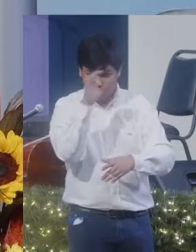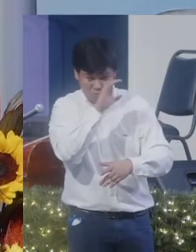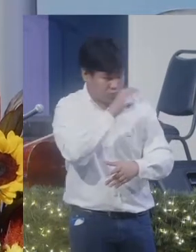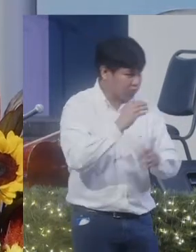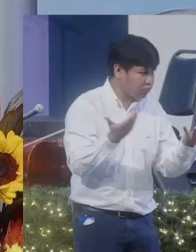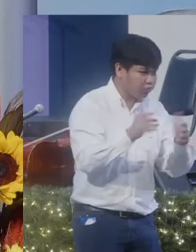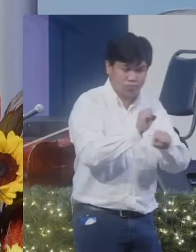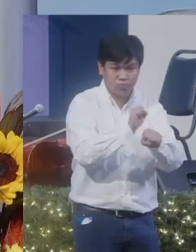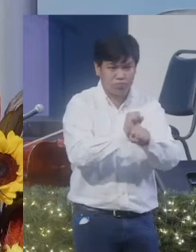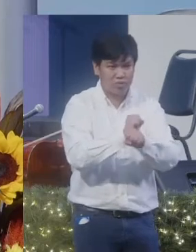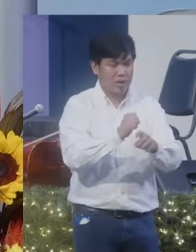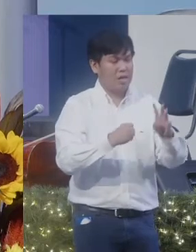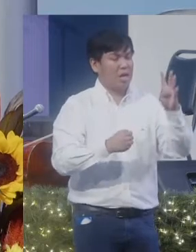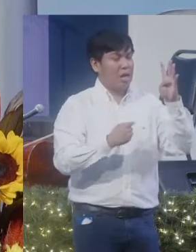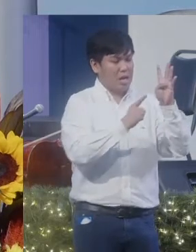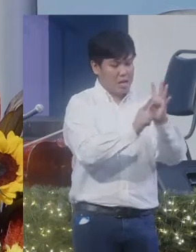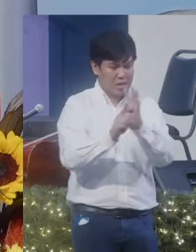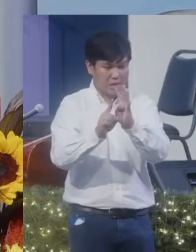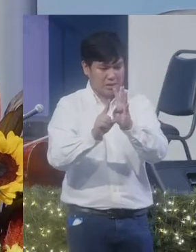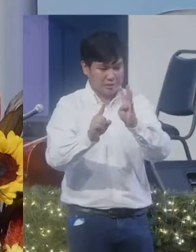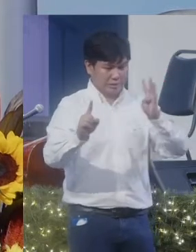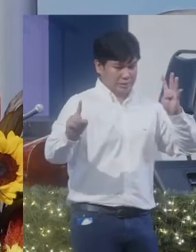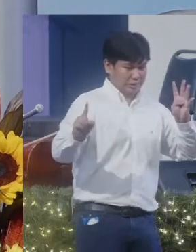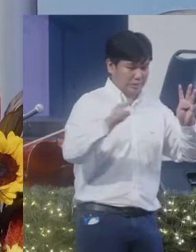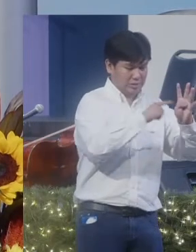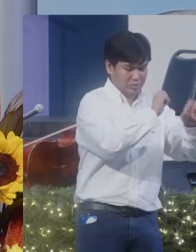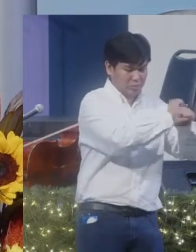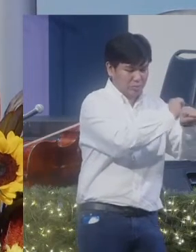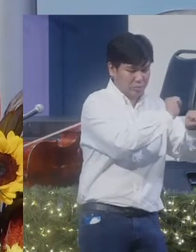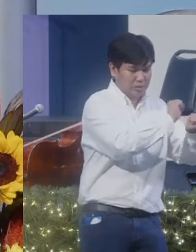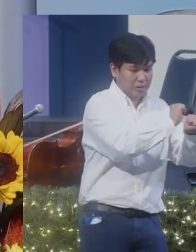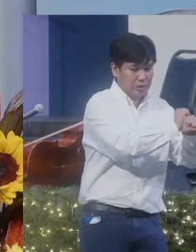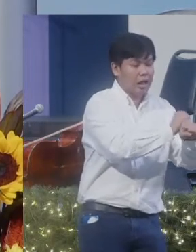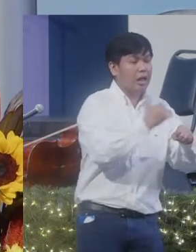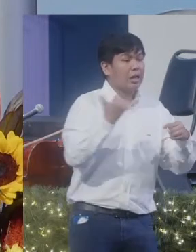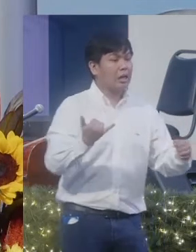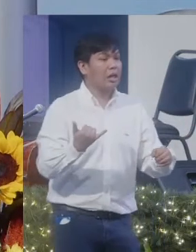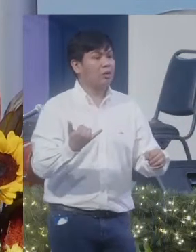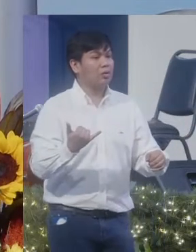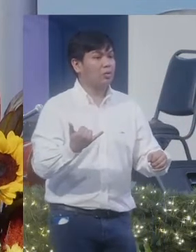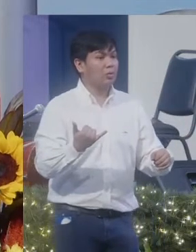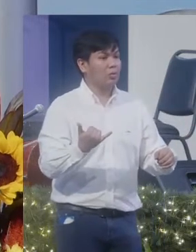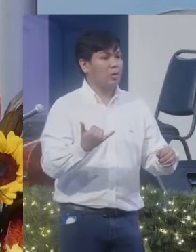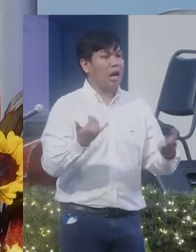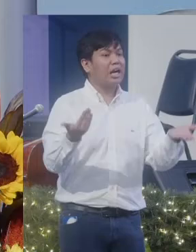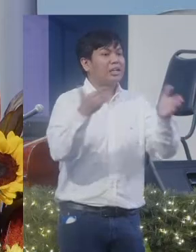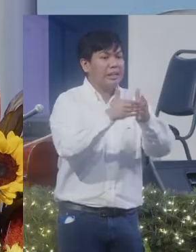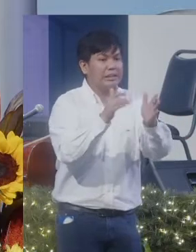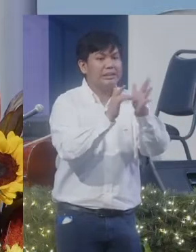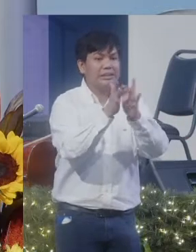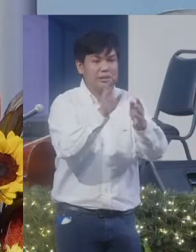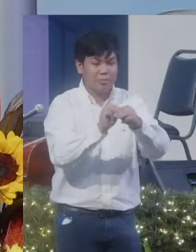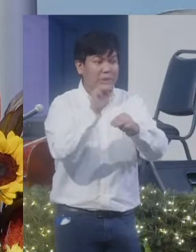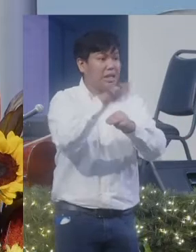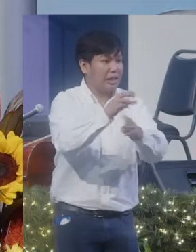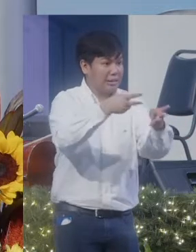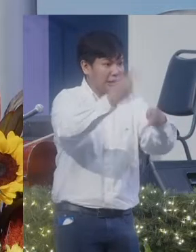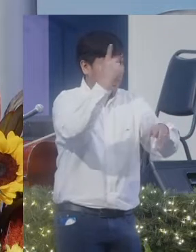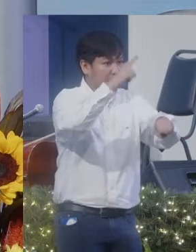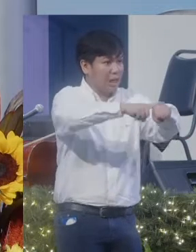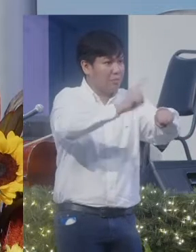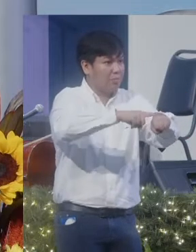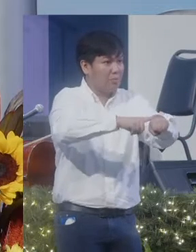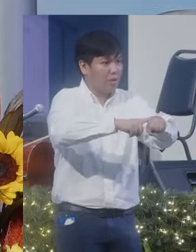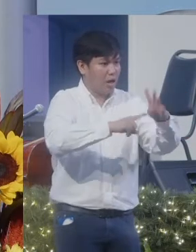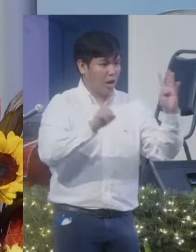sila. Nakita nila na ito ang tunay na anak ng Diyos. At sa